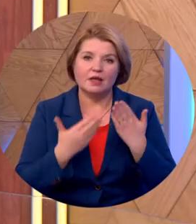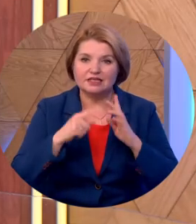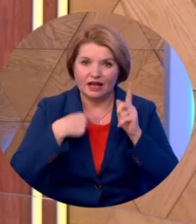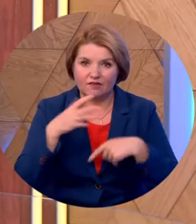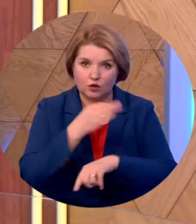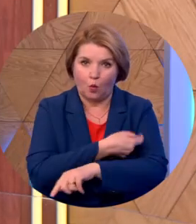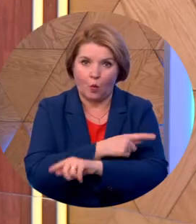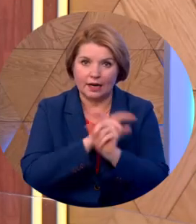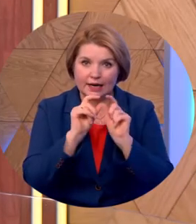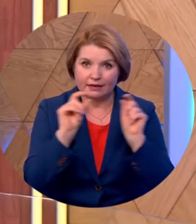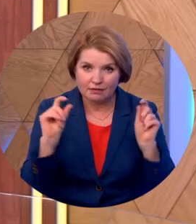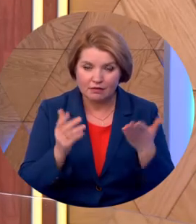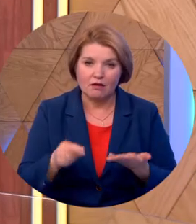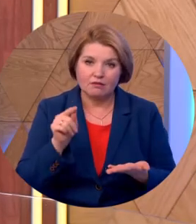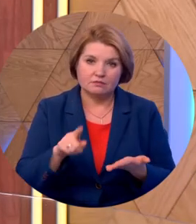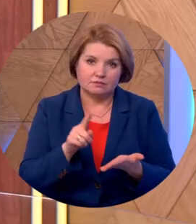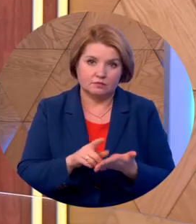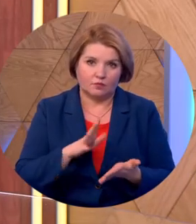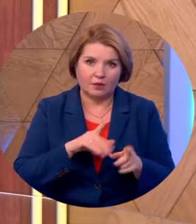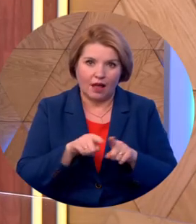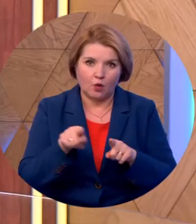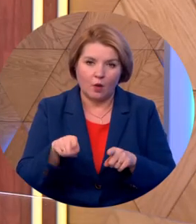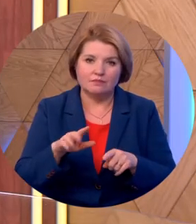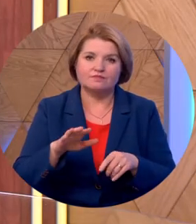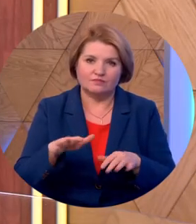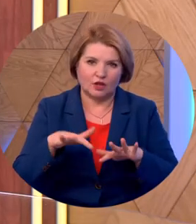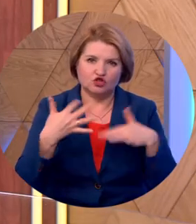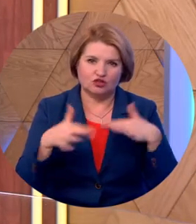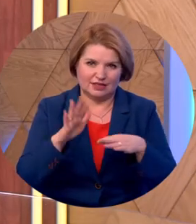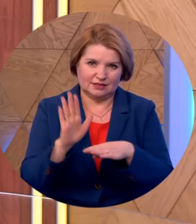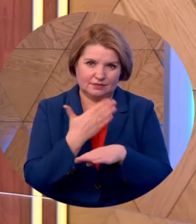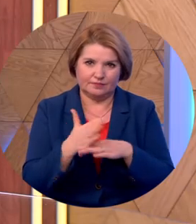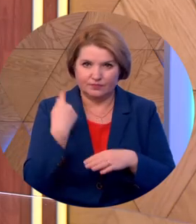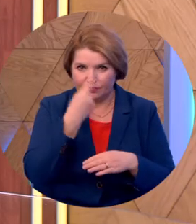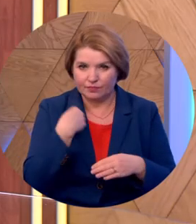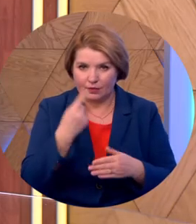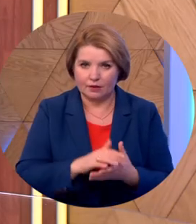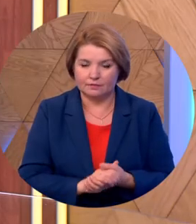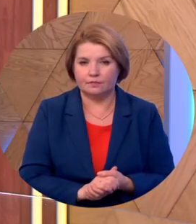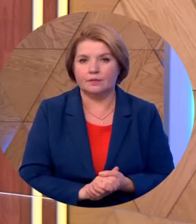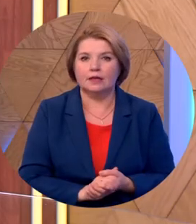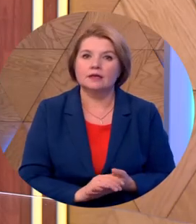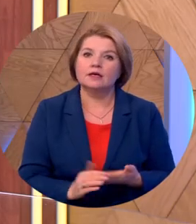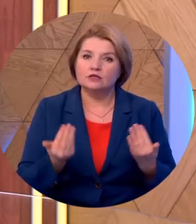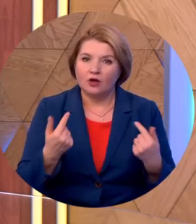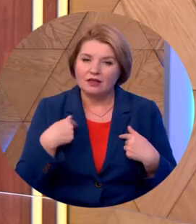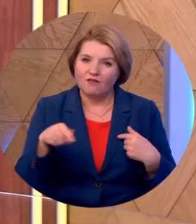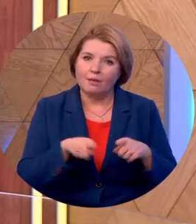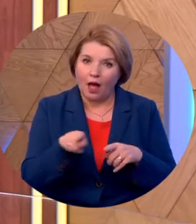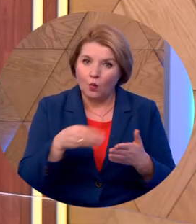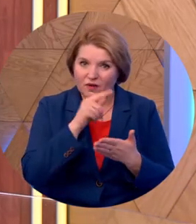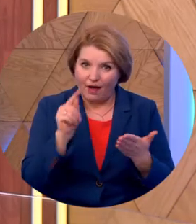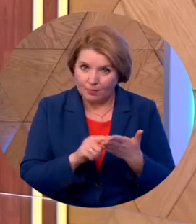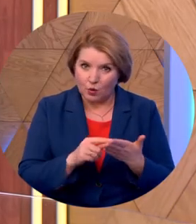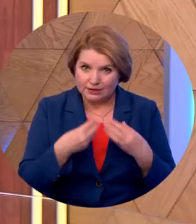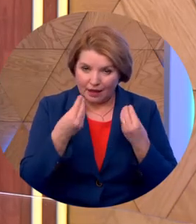первую очередь это именно лимфодренажная мезотерапия А сейчас Денис вам провокационный вопрос задам Подумайте несколько раз перед тем как отвечать Что вы